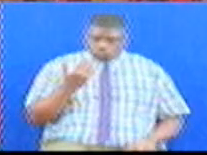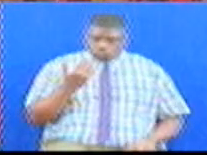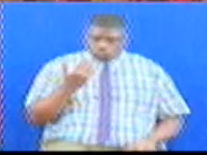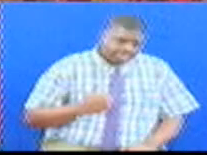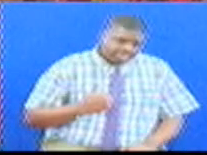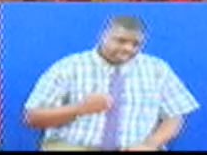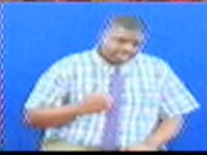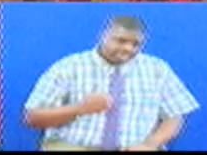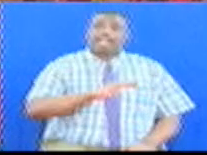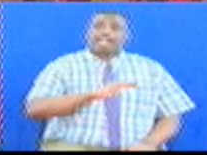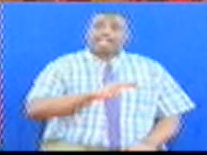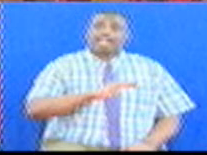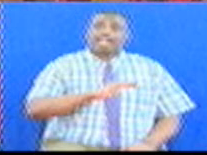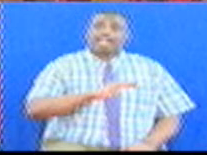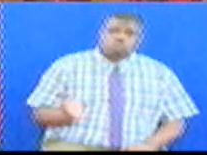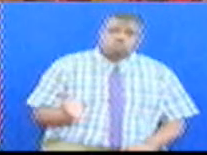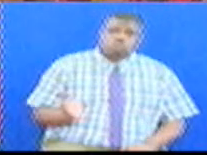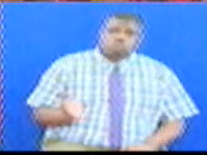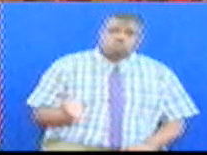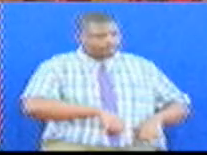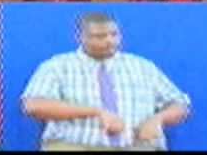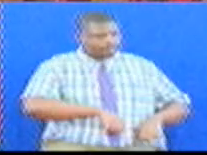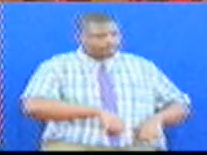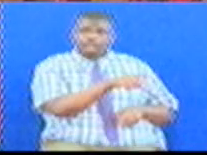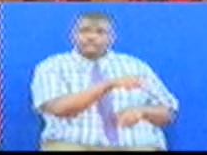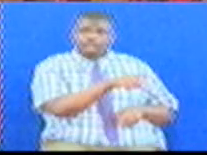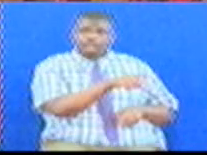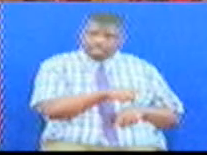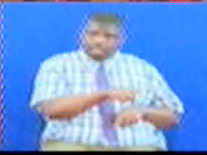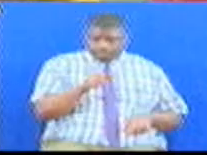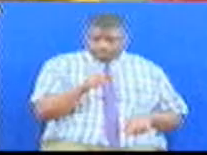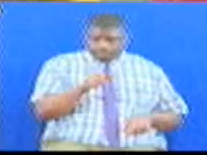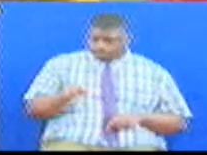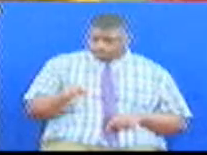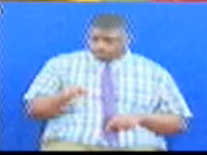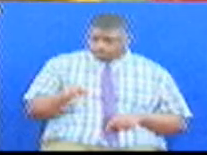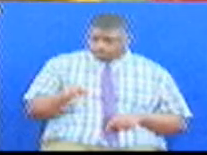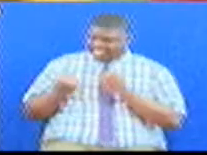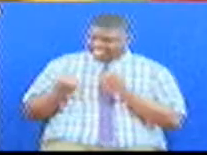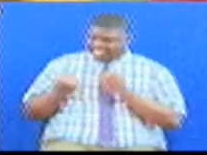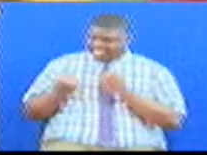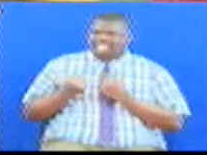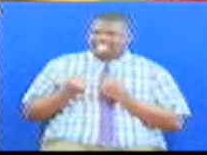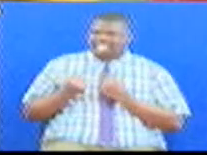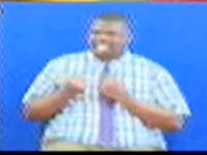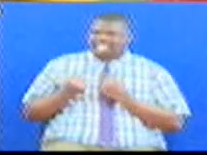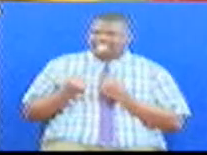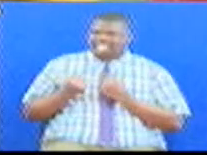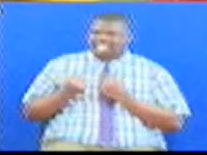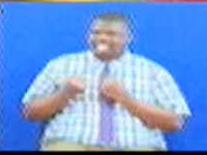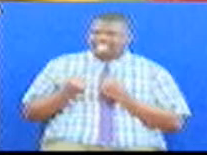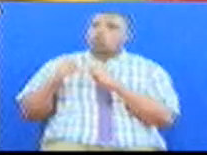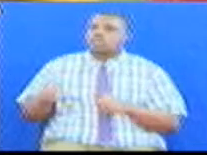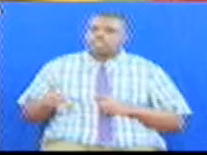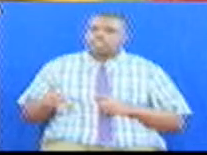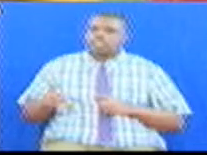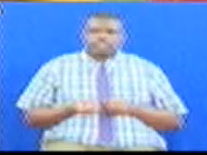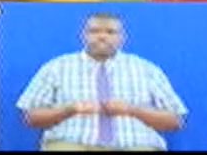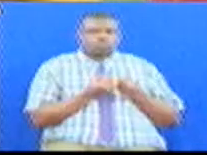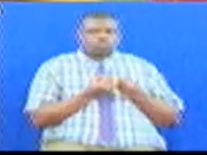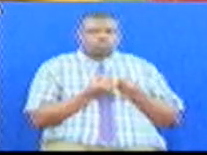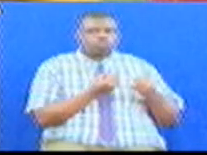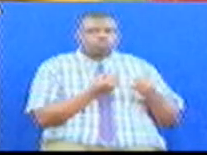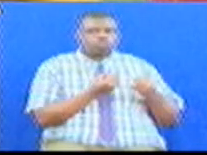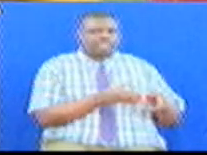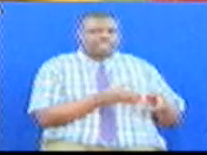kuondoa mamlaka haya kwa mkurugenzi wa wanyamapori ili tuachie utaratibu wa kutaifisha mamlaka